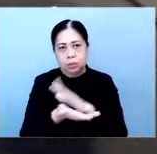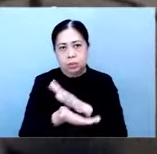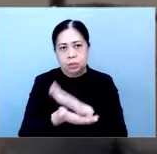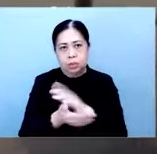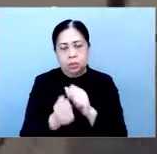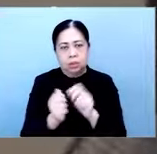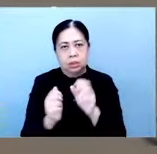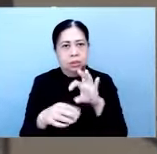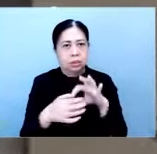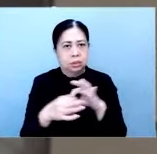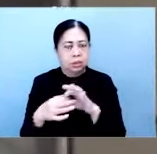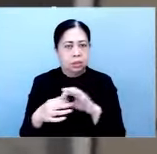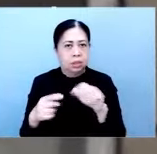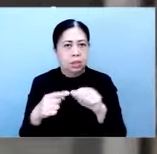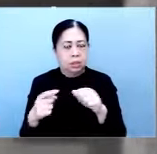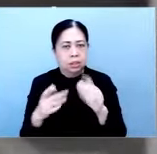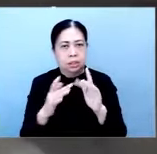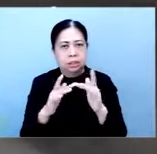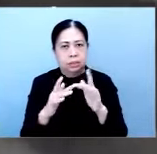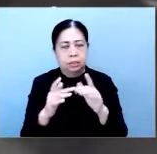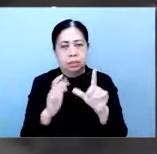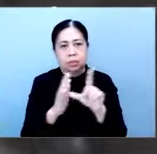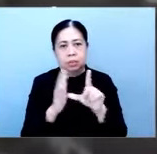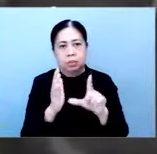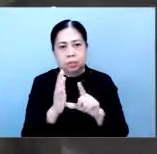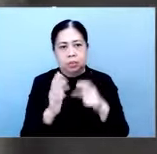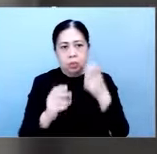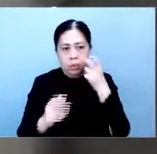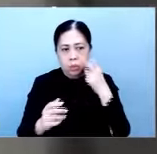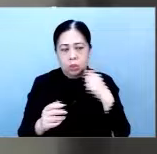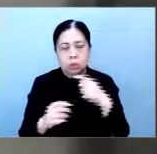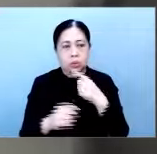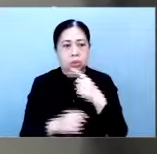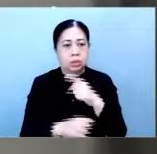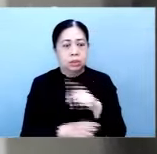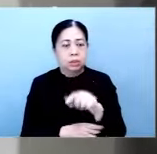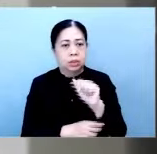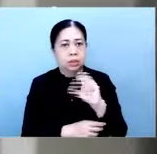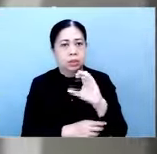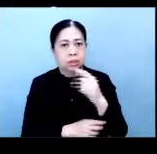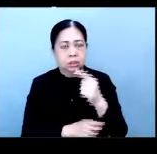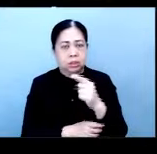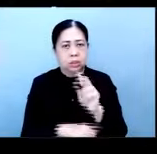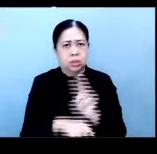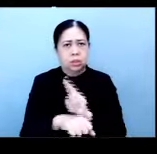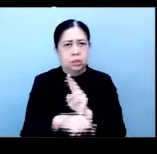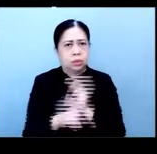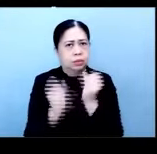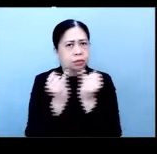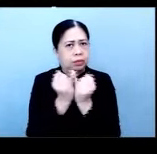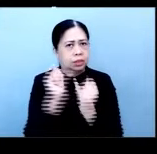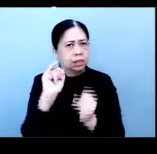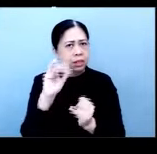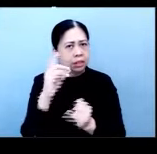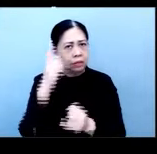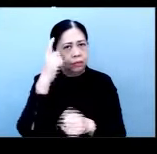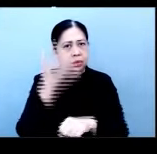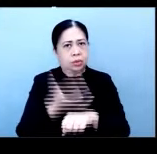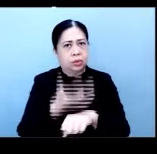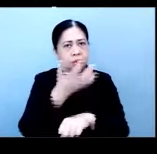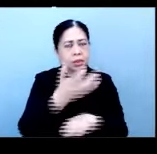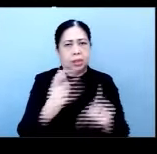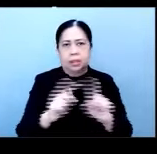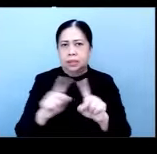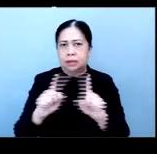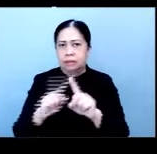may kaugnayan sa anti-cybercrime law. Ayon sa PNPACG, ginagamit ang mga peking PhilHealth ID sa panluloko at iba